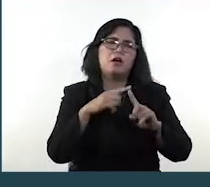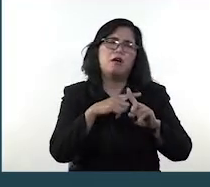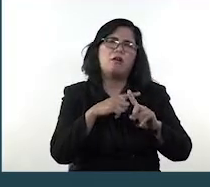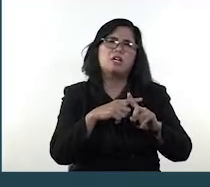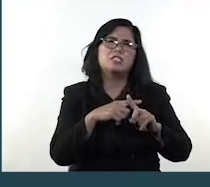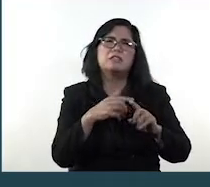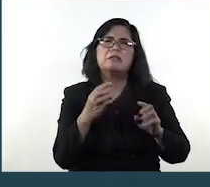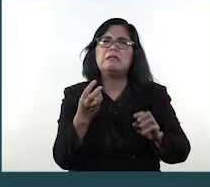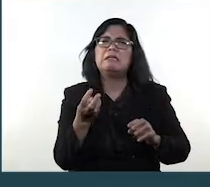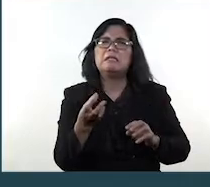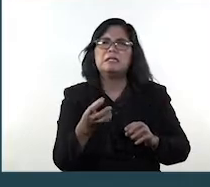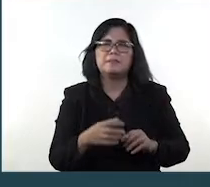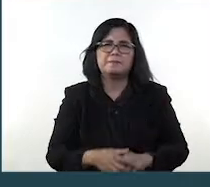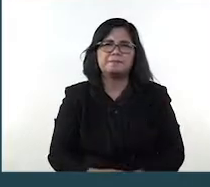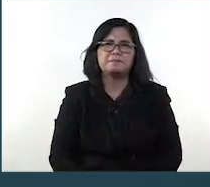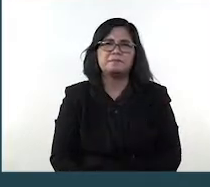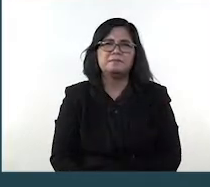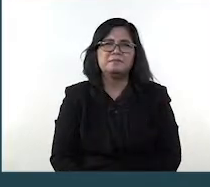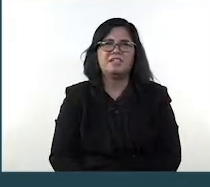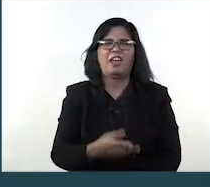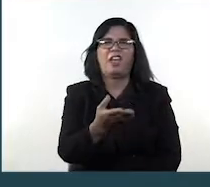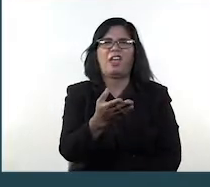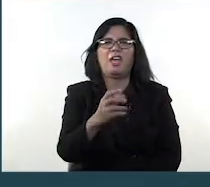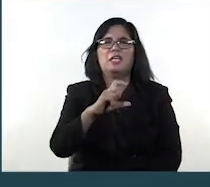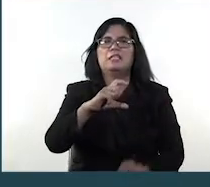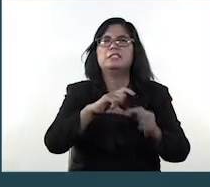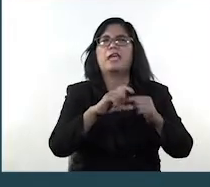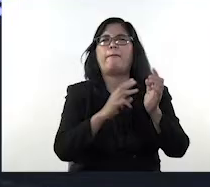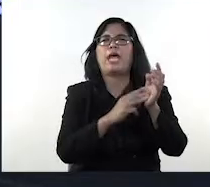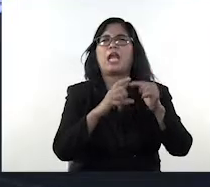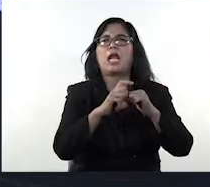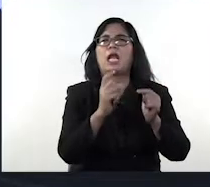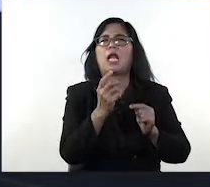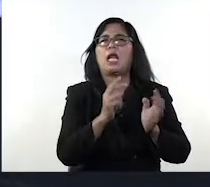sorry ya pakai istilah ini Cemen banget sih lu